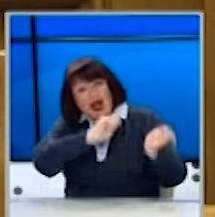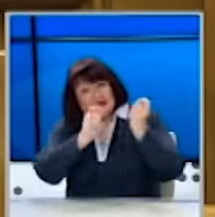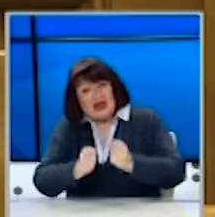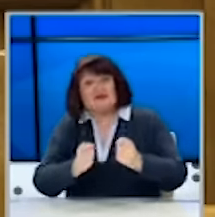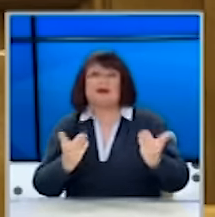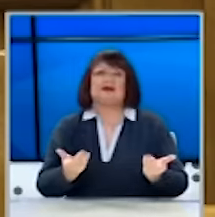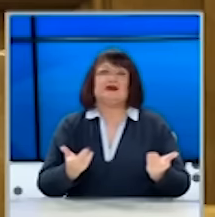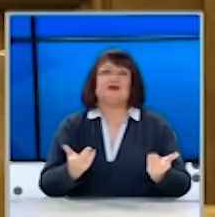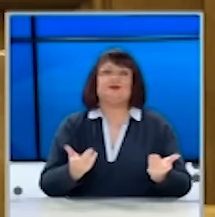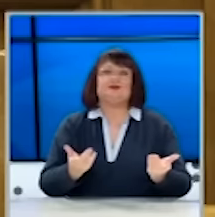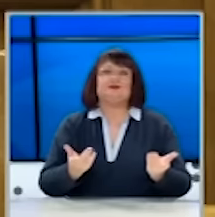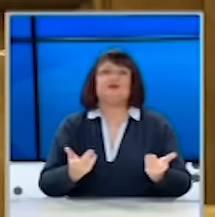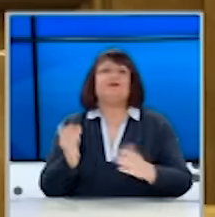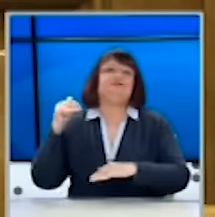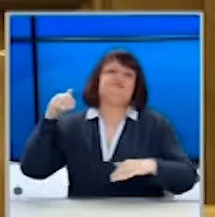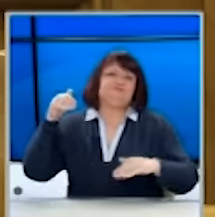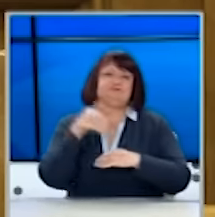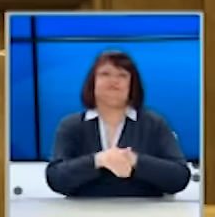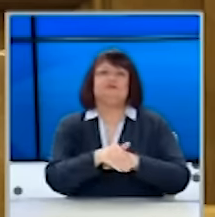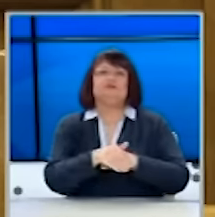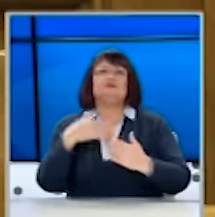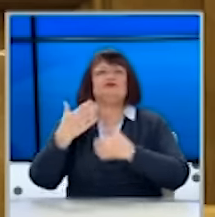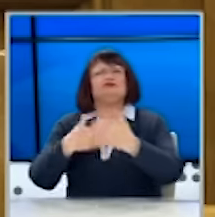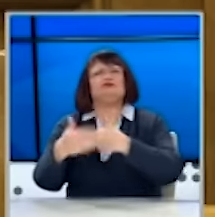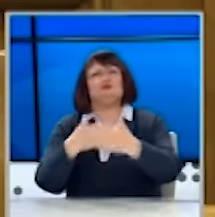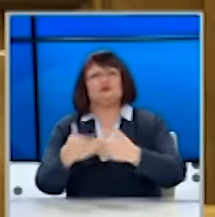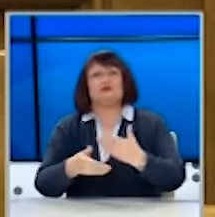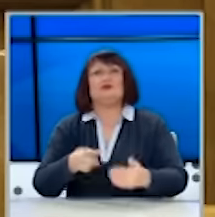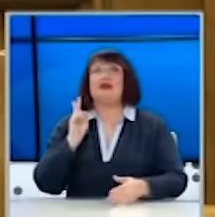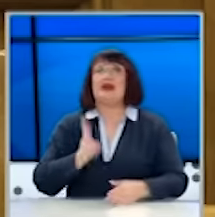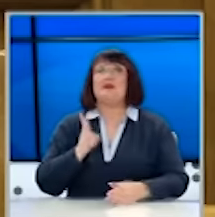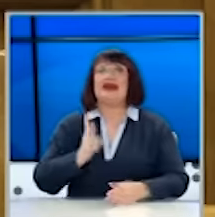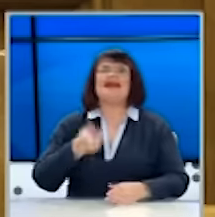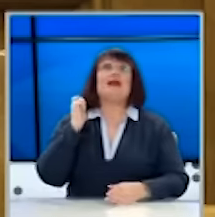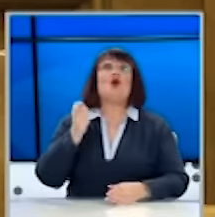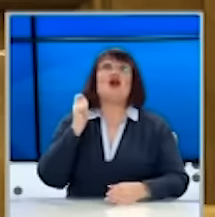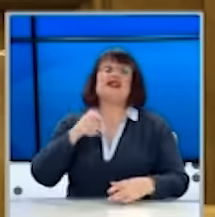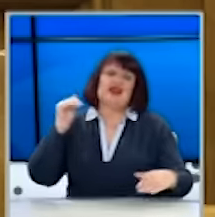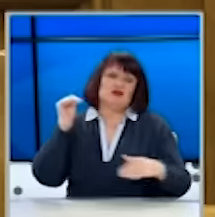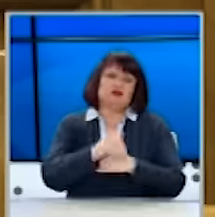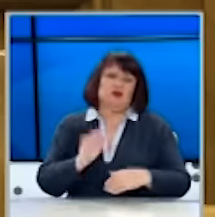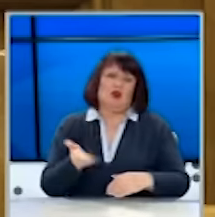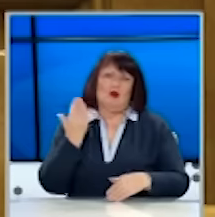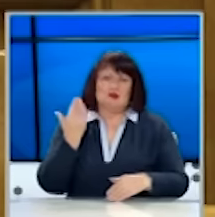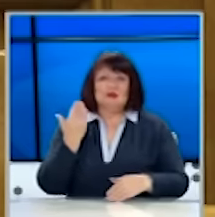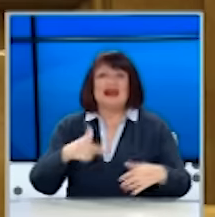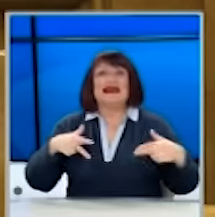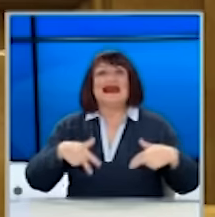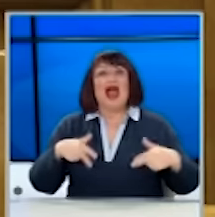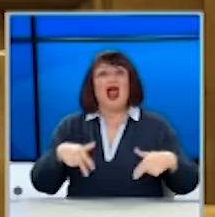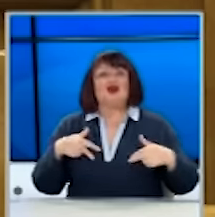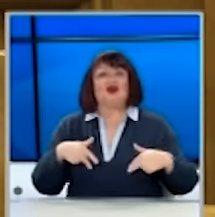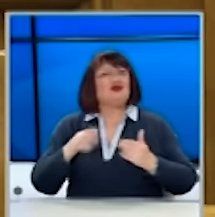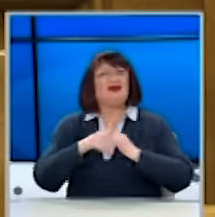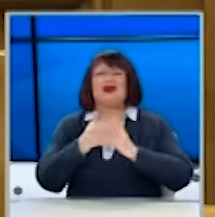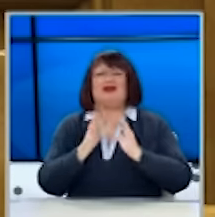να ανατρέψει οριστικά αυτή τη διαχρονικά επικίνδυνη πολιτική, αυτό το κράτος που θυσιάζει